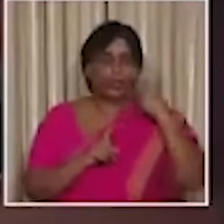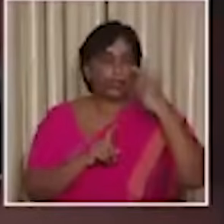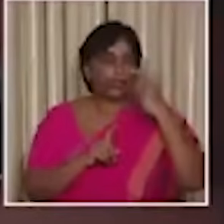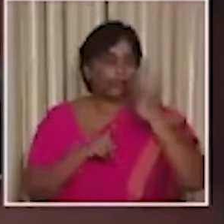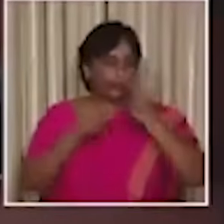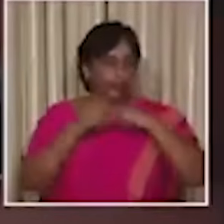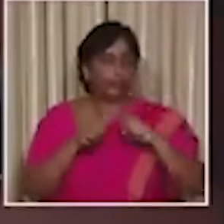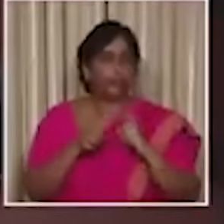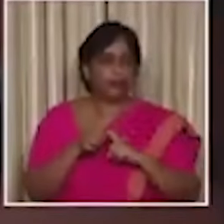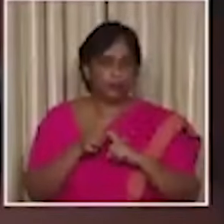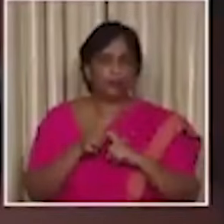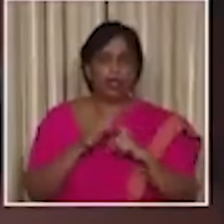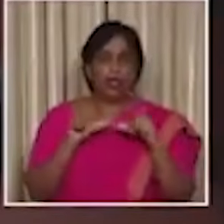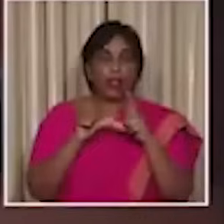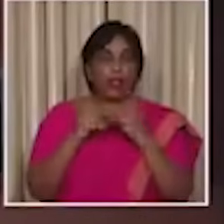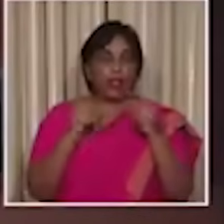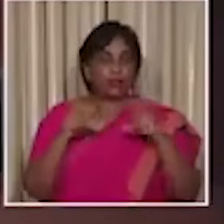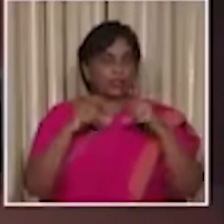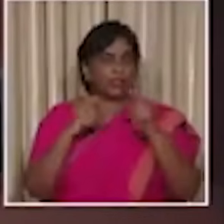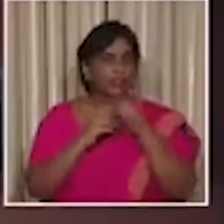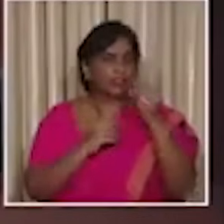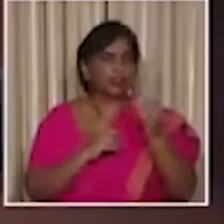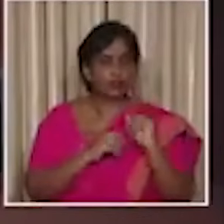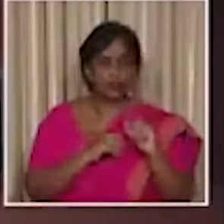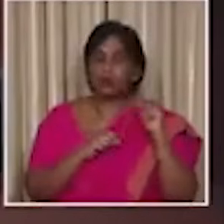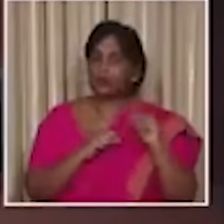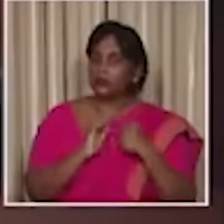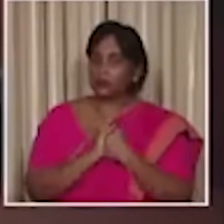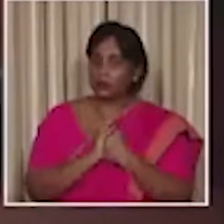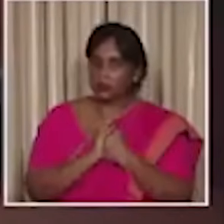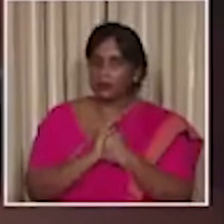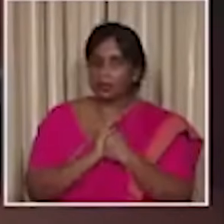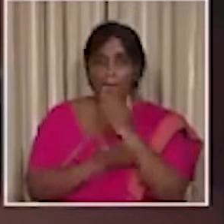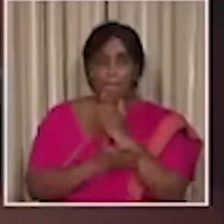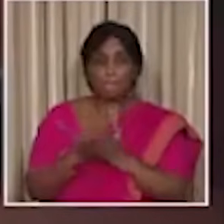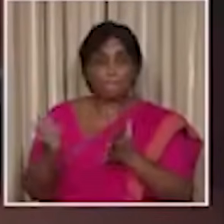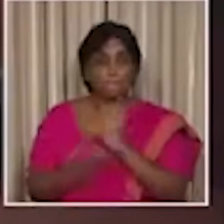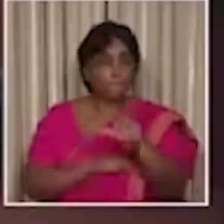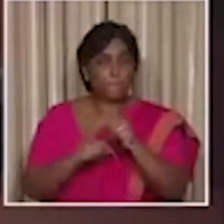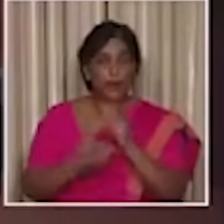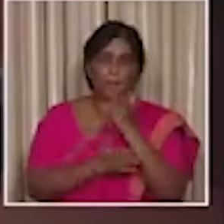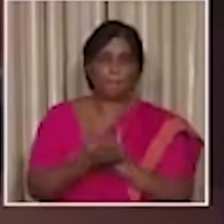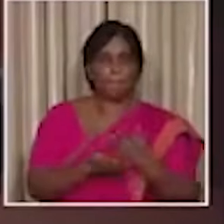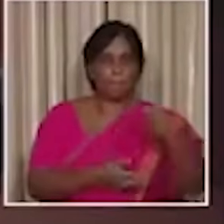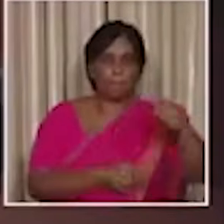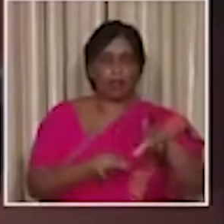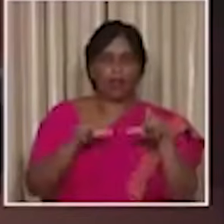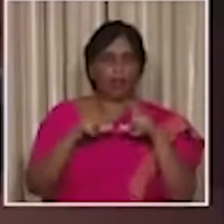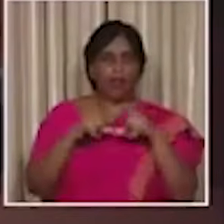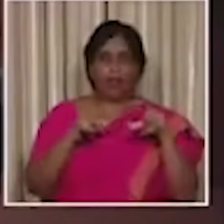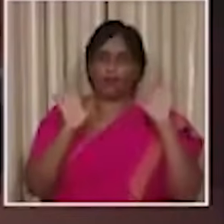ඊළඟ ප්‍රශ්නේ අහලා තියෙන්නේ ට්‍රේඩින් ලයිසන්ස් දුන්නේ කොහොමද කියලා. දැන් ගරු කතාන බේකරියට ගිහලා පාන් ගන්න පුළුවන්. මොකද පාන් වලට බලපත්‍රයක්